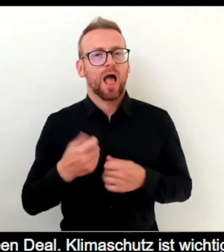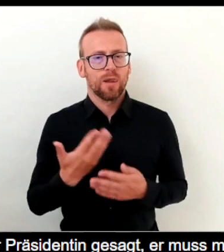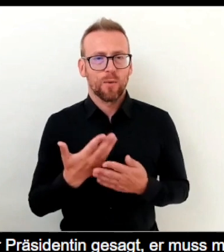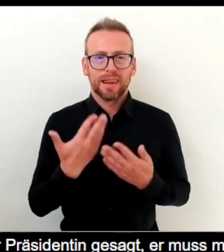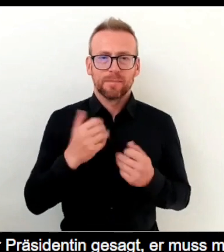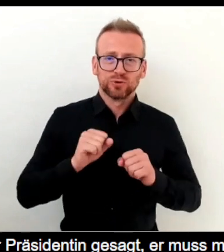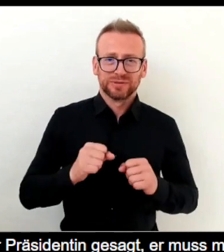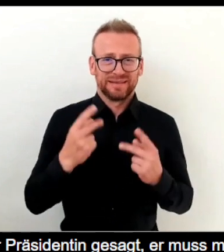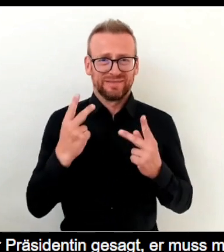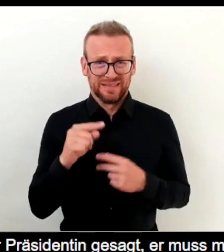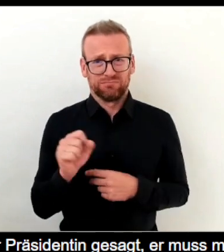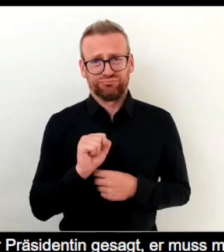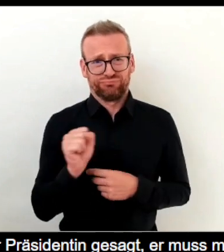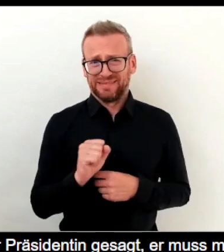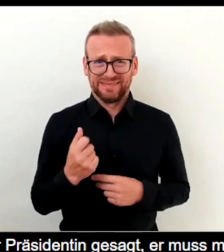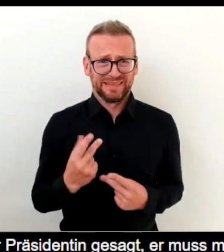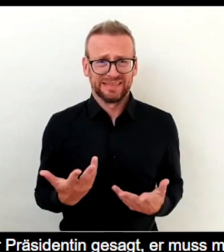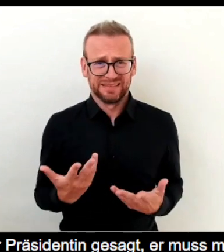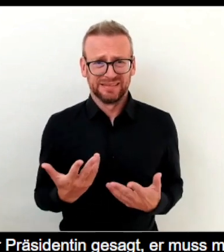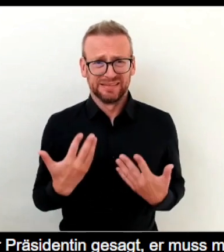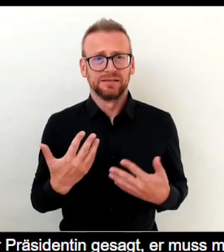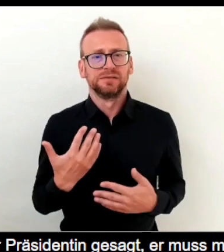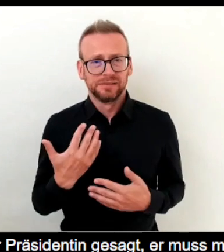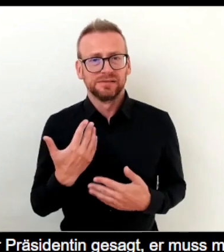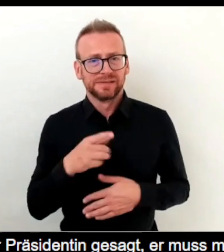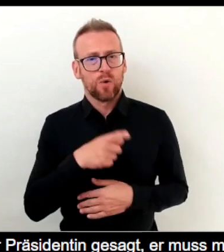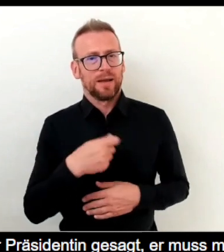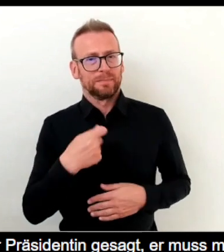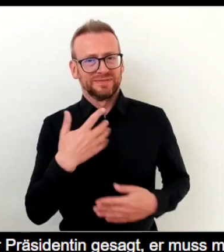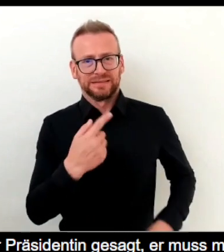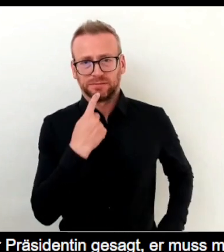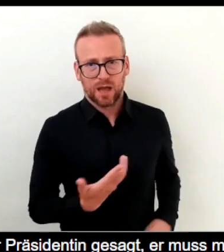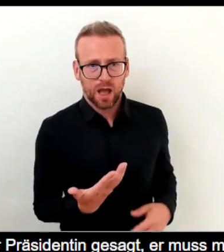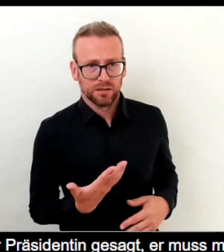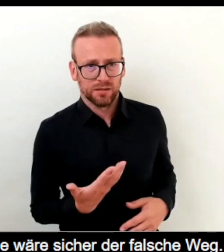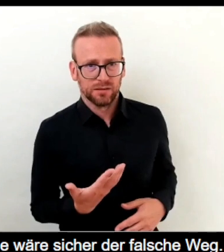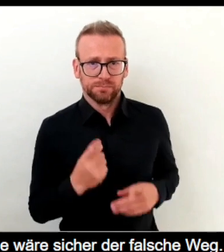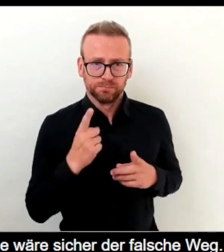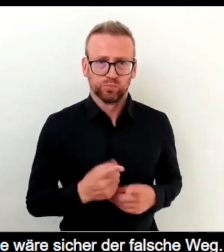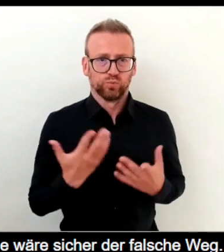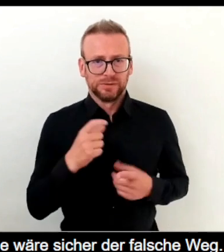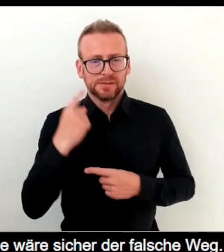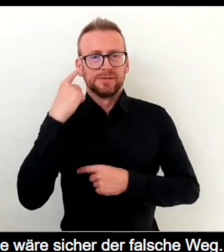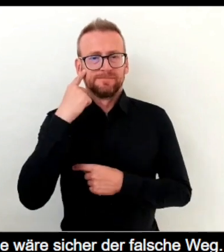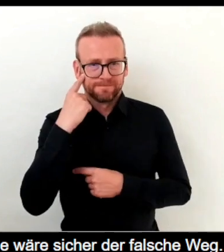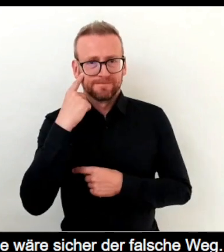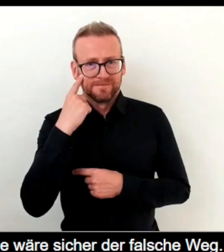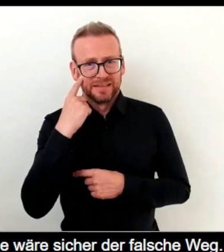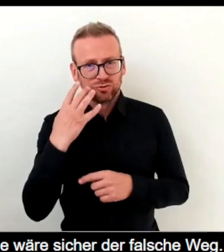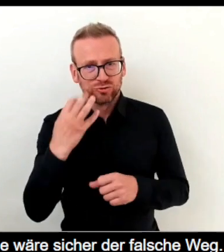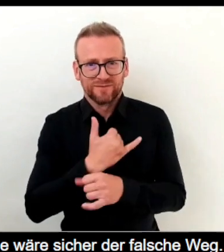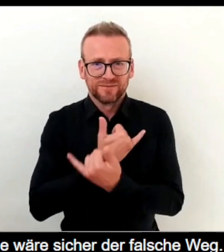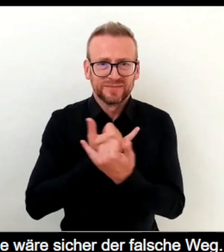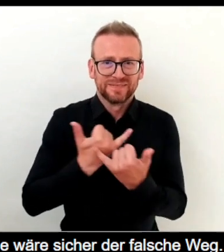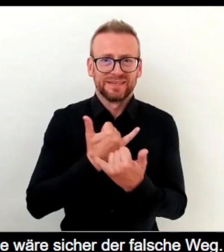-Stoff. Wir wollen nicht, dass wir uns am Ende ins eigene Fleisch schneiden. Und wir sind uns auch nicht ganz sicher, ob die Euronorm 7 nicht zu schnell ist, um